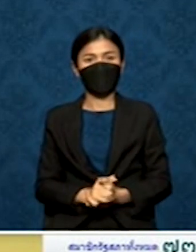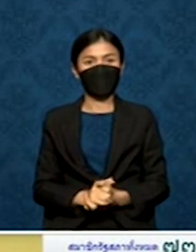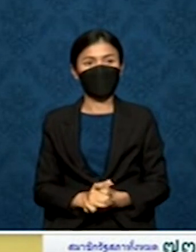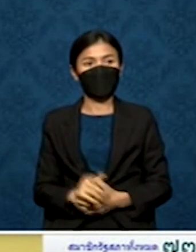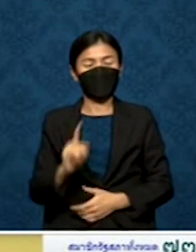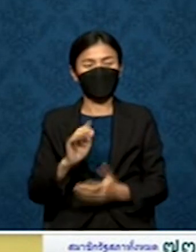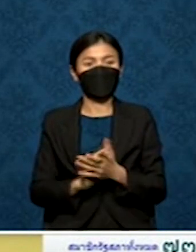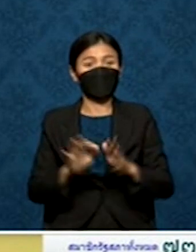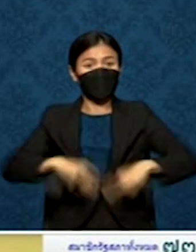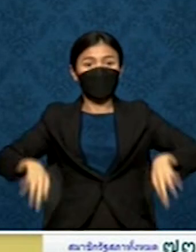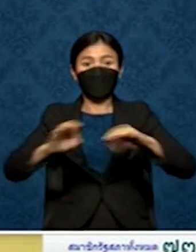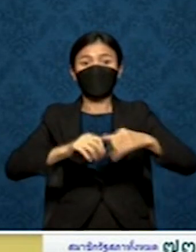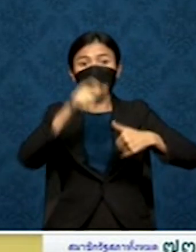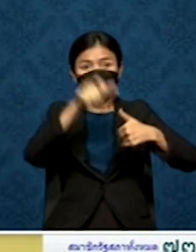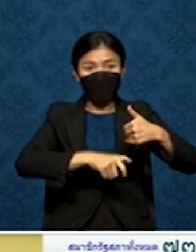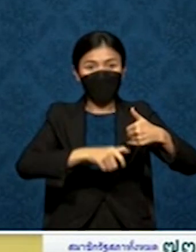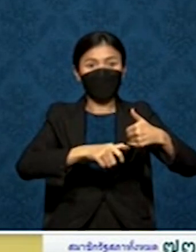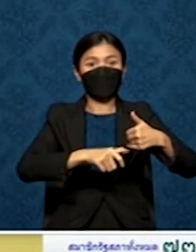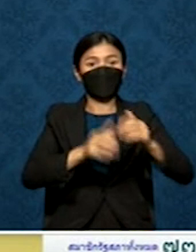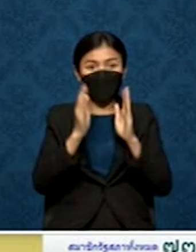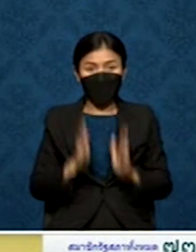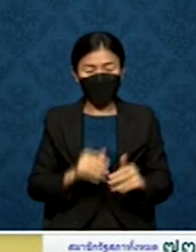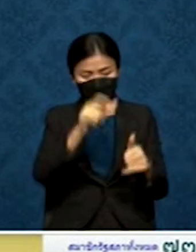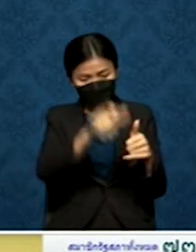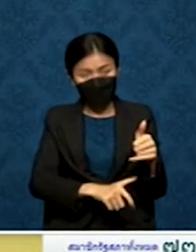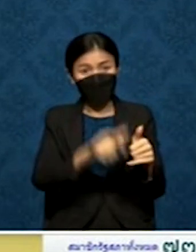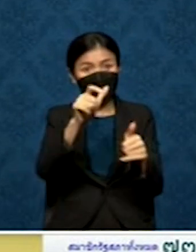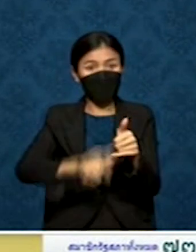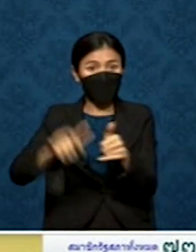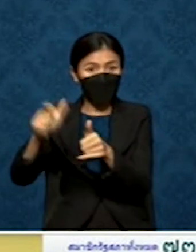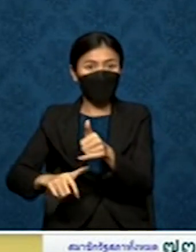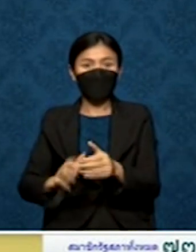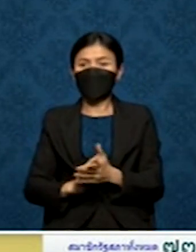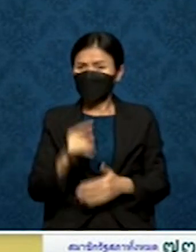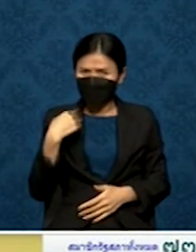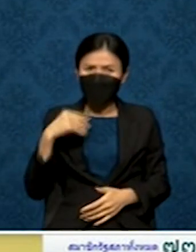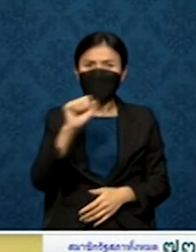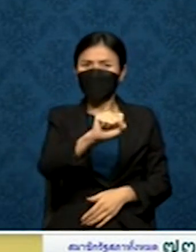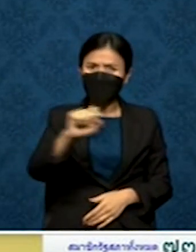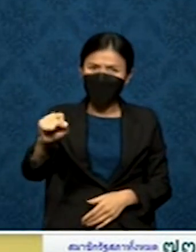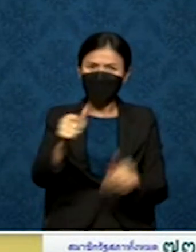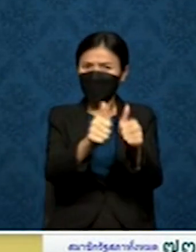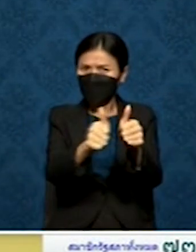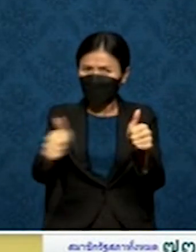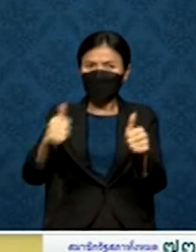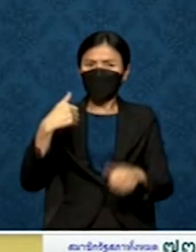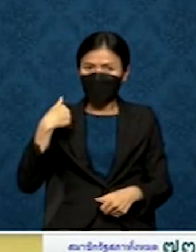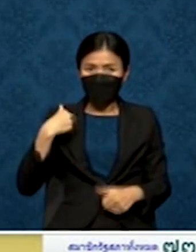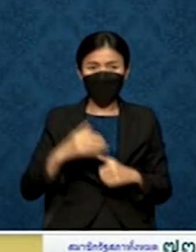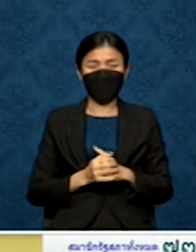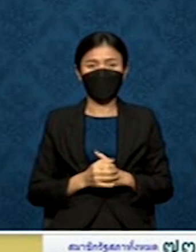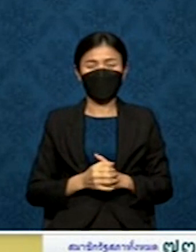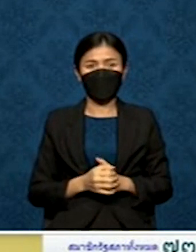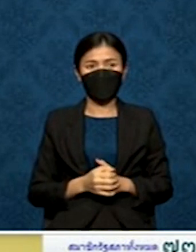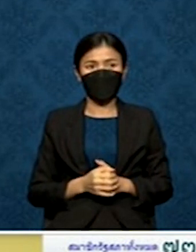องของตัวบุคคลหลายท่านผมเห็นใจฮะผู้แทนดีๆในสภามีเยอะฮะแต่ถ้าท่